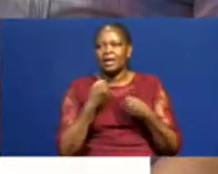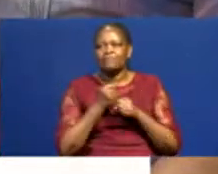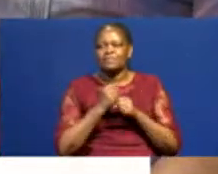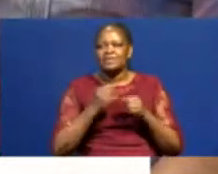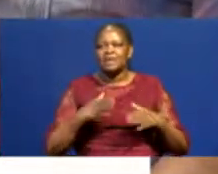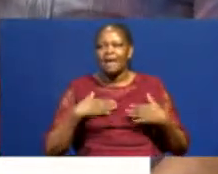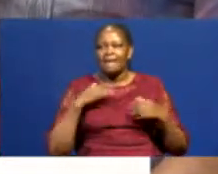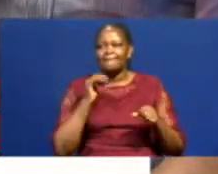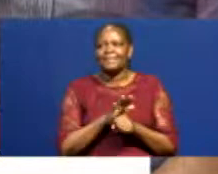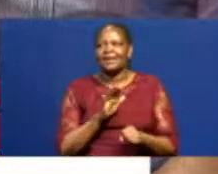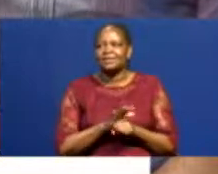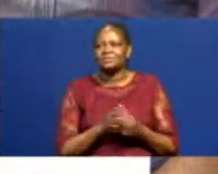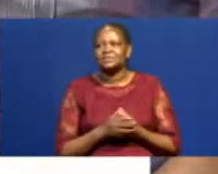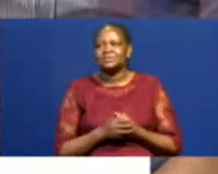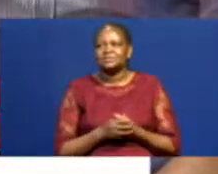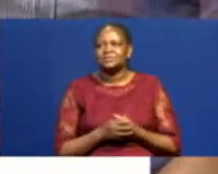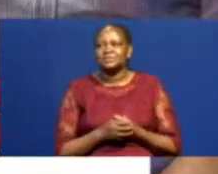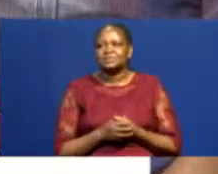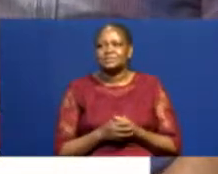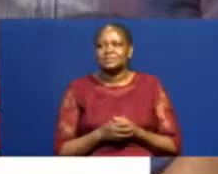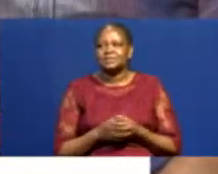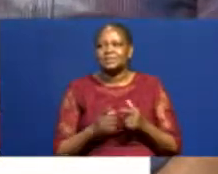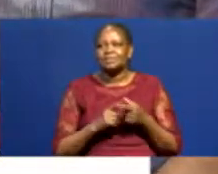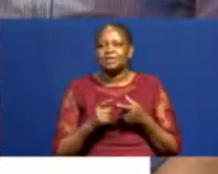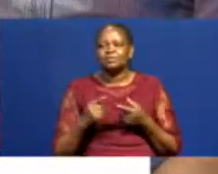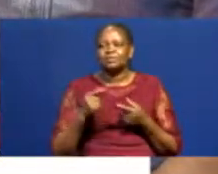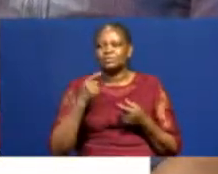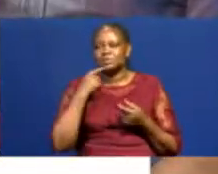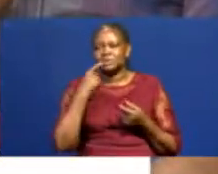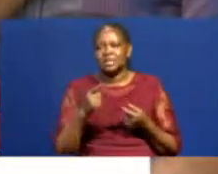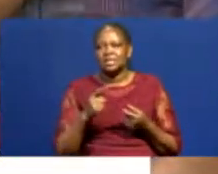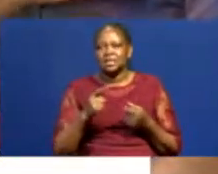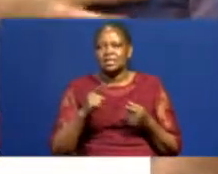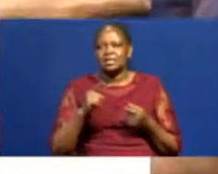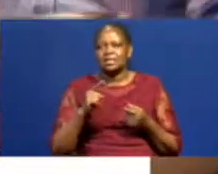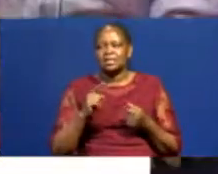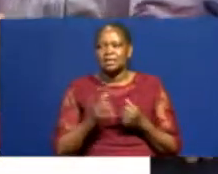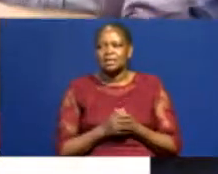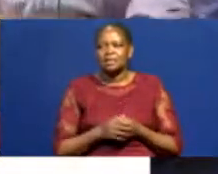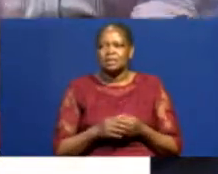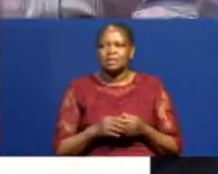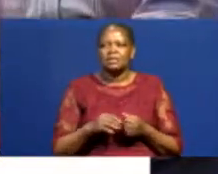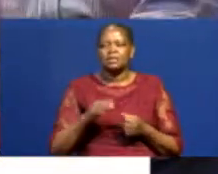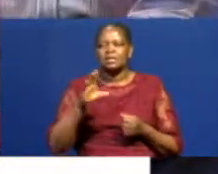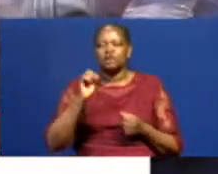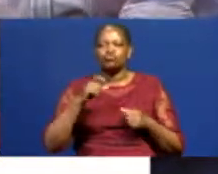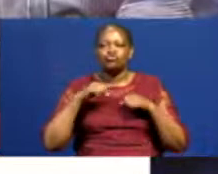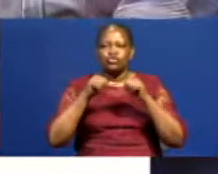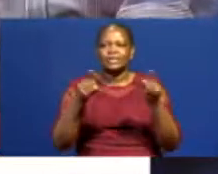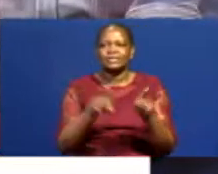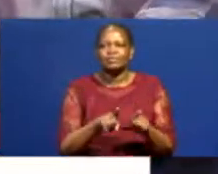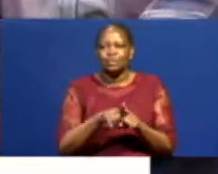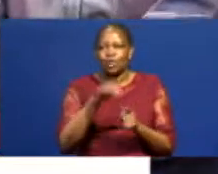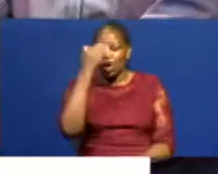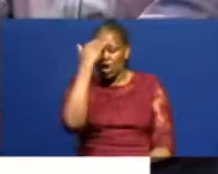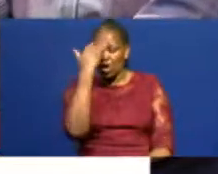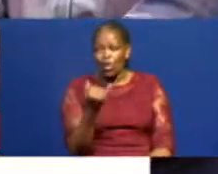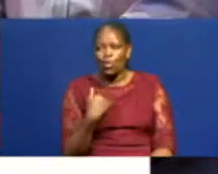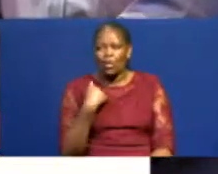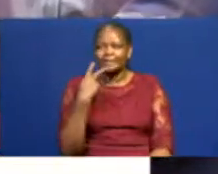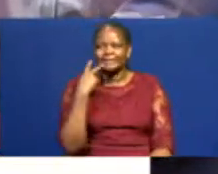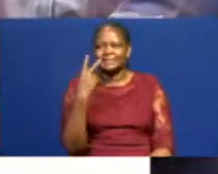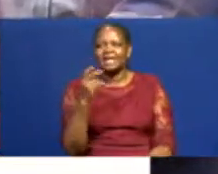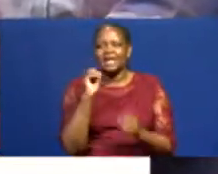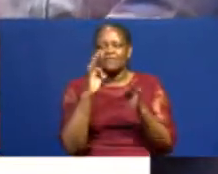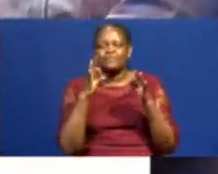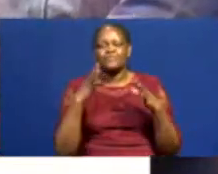imenifurahisha kabisa. Kimi ningependa kuambia wazidi kufanya hivyo hivyo. Maana yake tunataka kuona